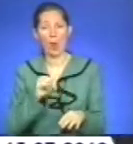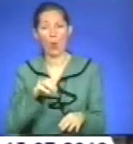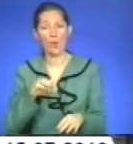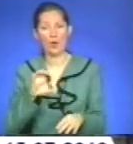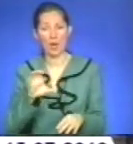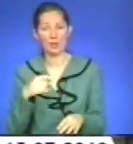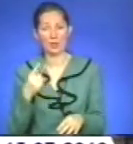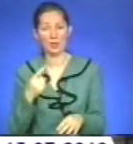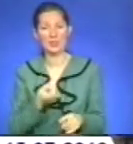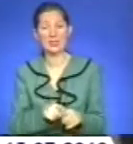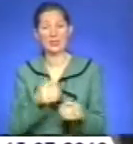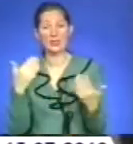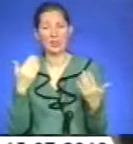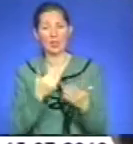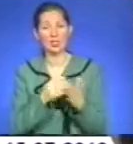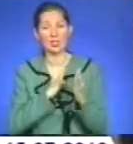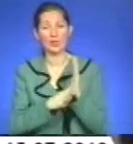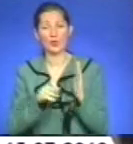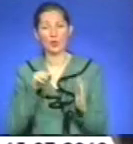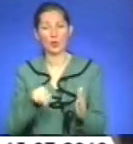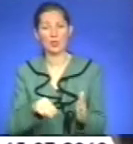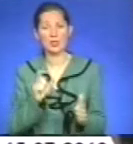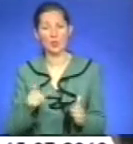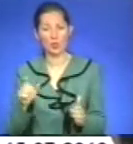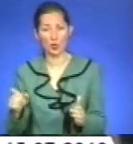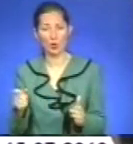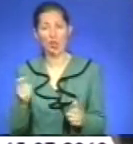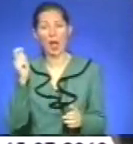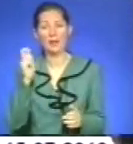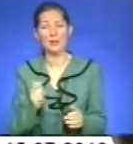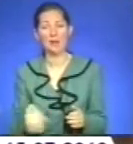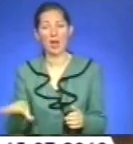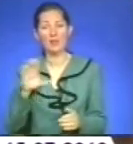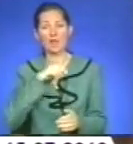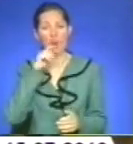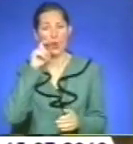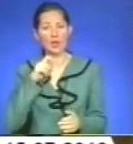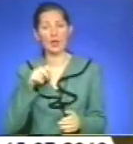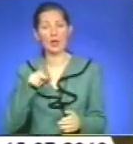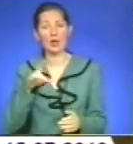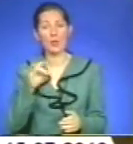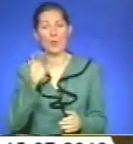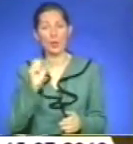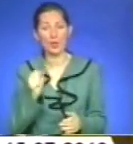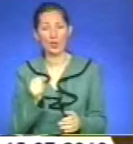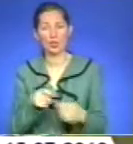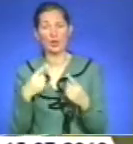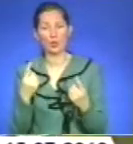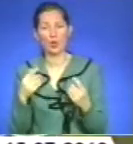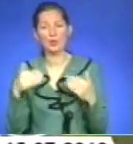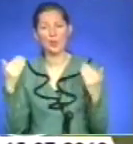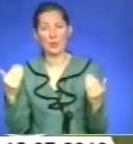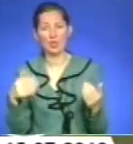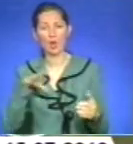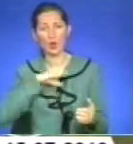Цими вихідними майже 90 тисяч віруючих завітали на всеукраїнську християнську прощу до одного із найбільших духовних центрів України, що у селі